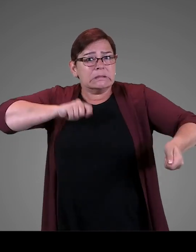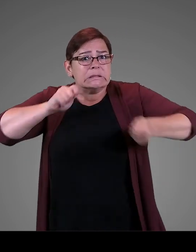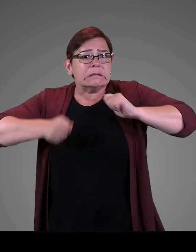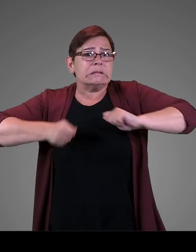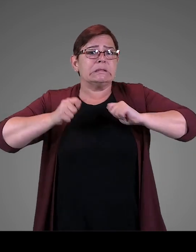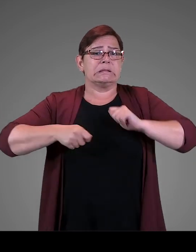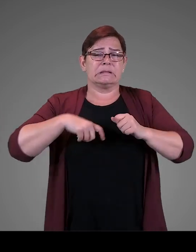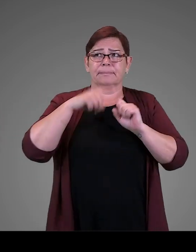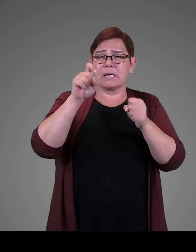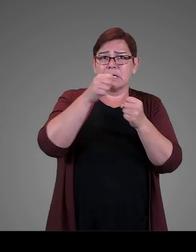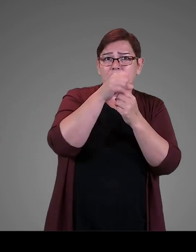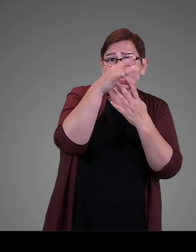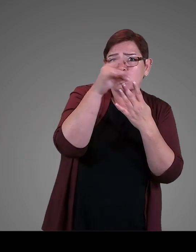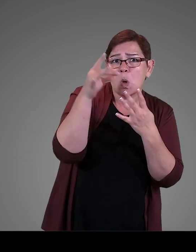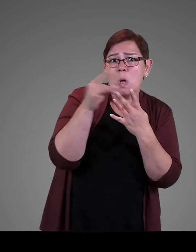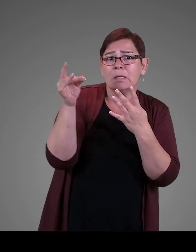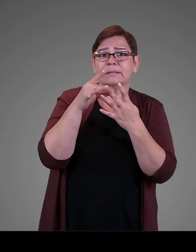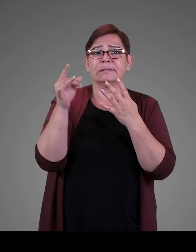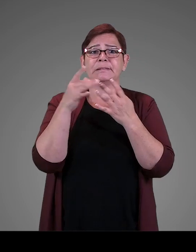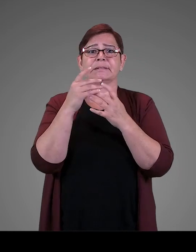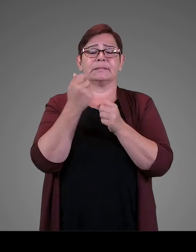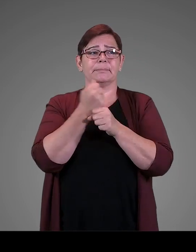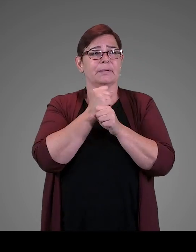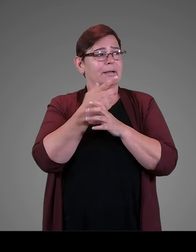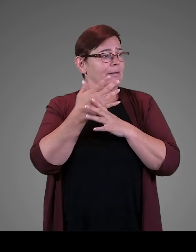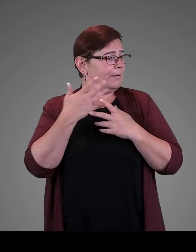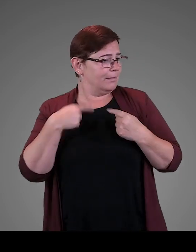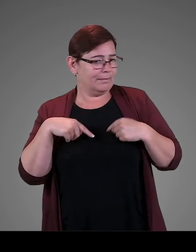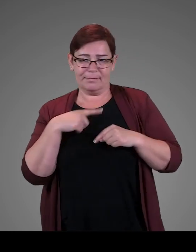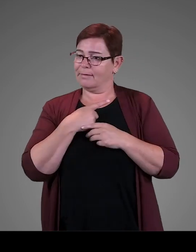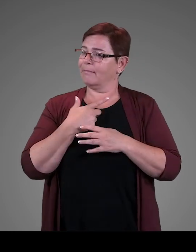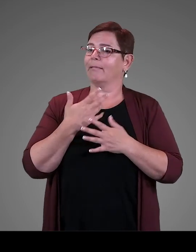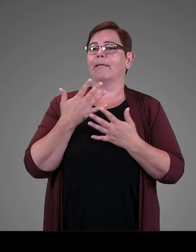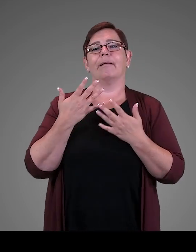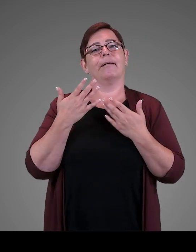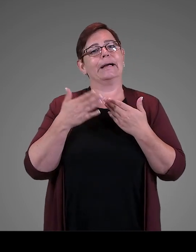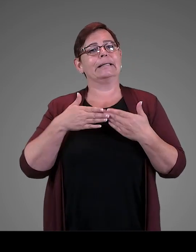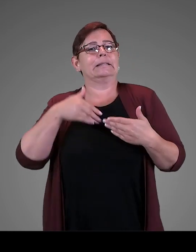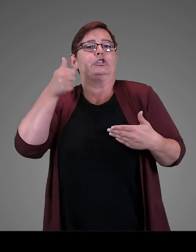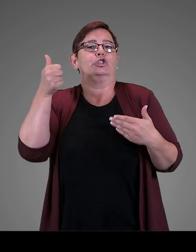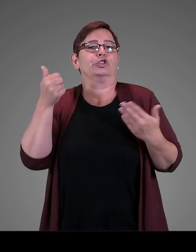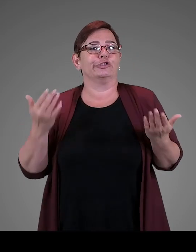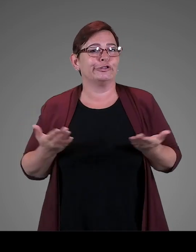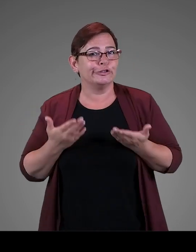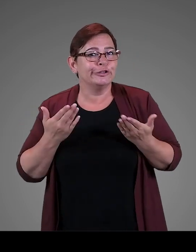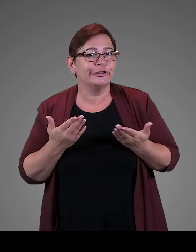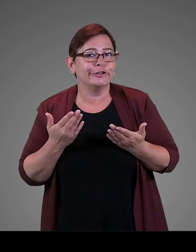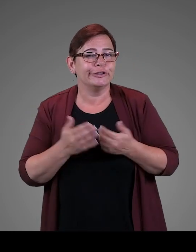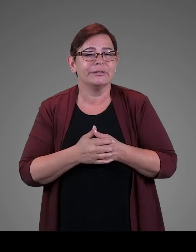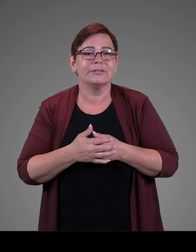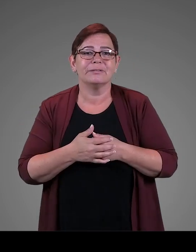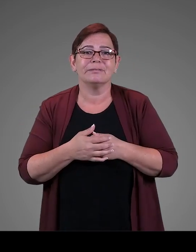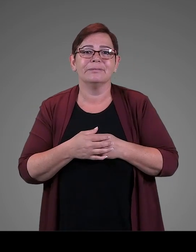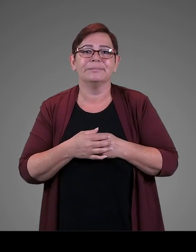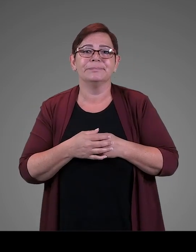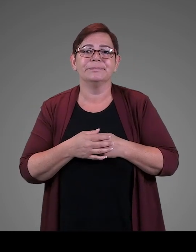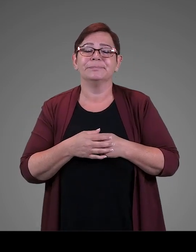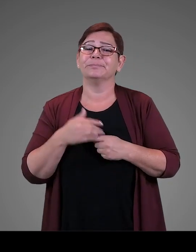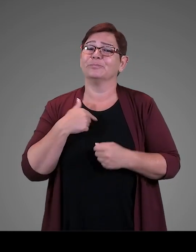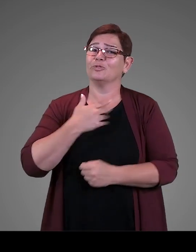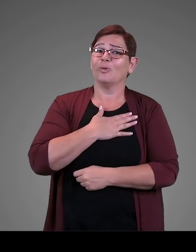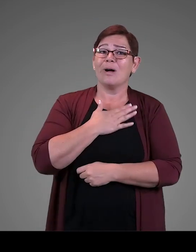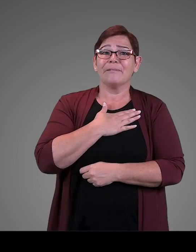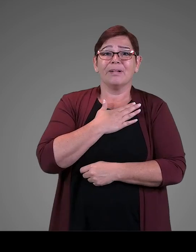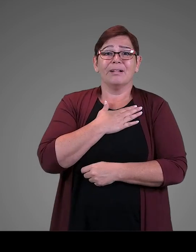sans contremettre les valeurs qui étaient à la fondation, ce qui est vraiment pas facile parce qu'il y a beaucoup de pression de s'adapter, de